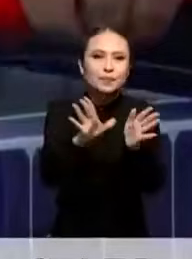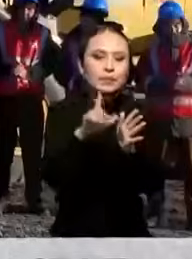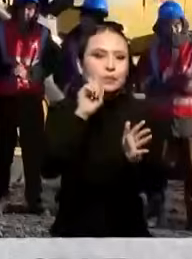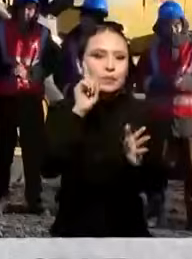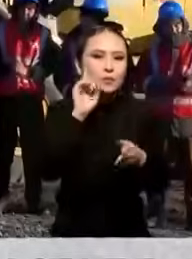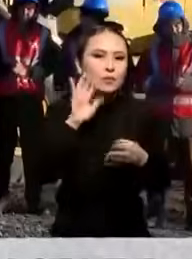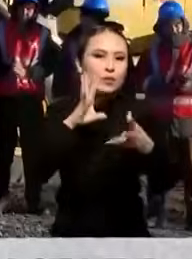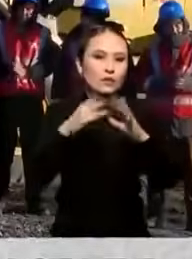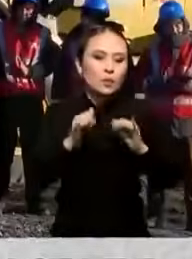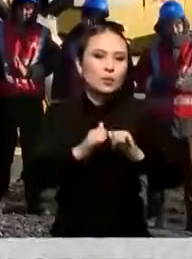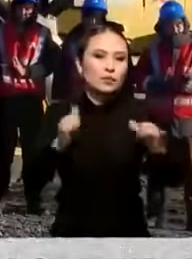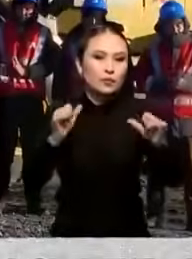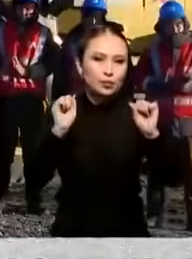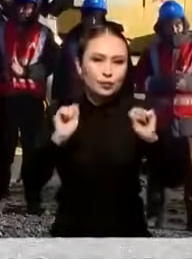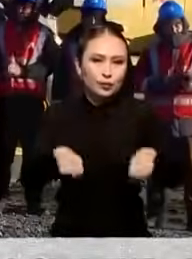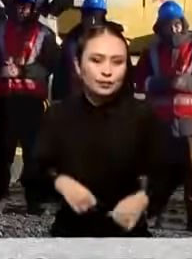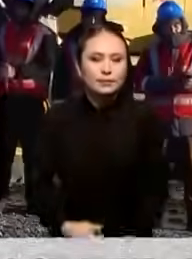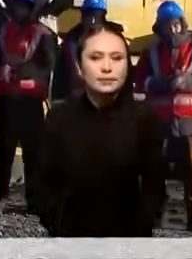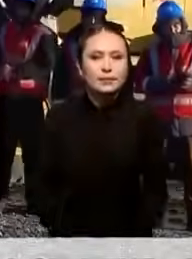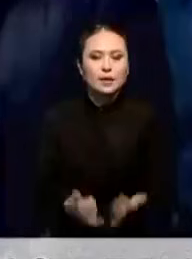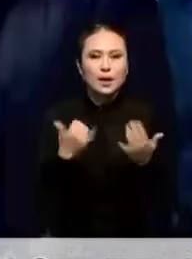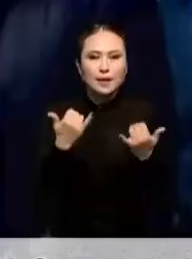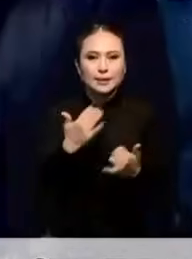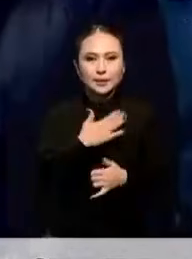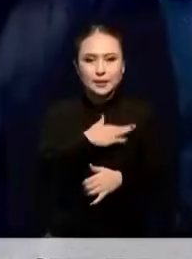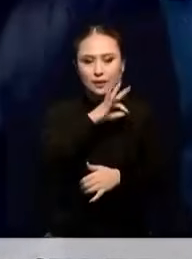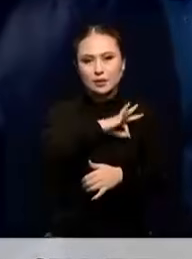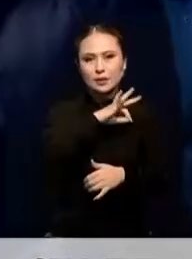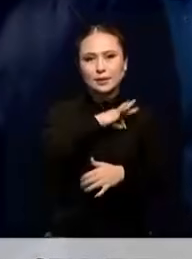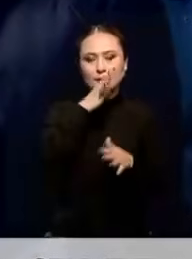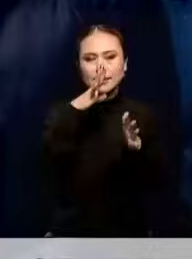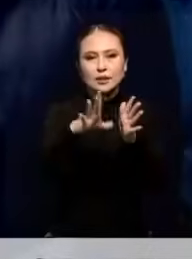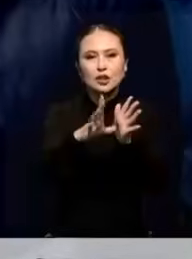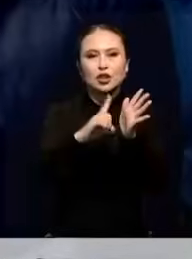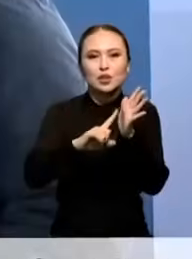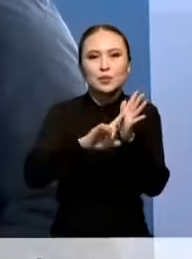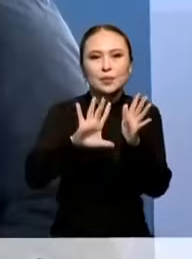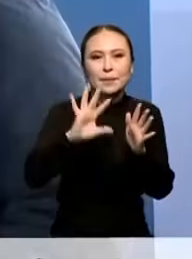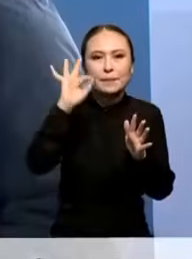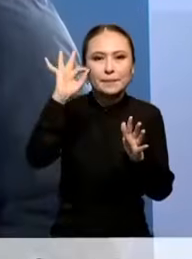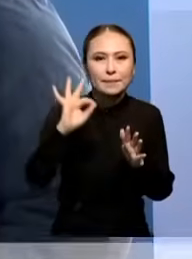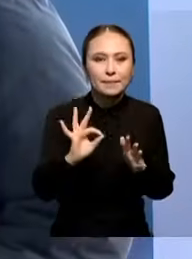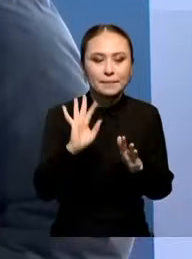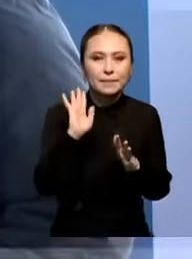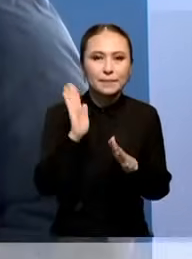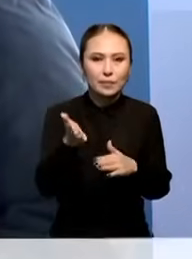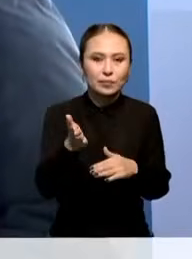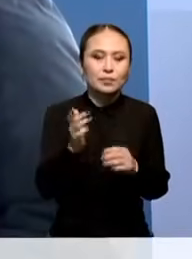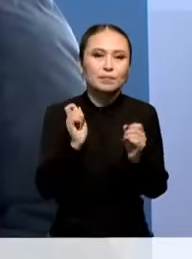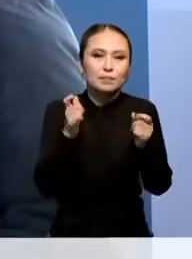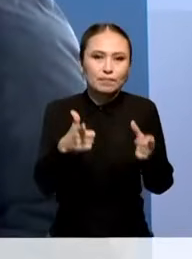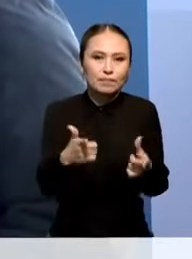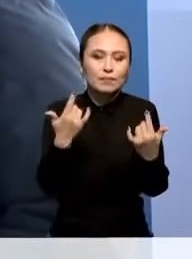үлесін ұлғайтуға мүмкіндік беретінін айтты. Қазіргі біз тұтынып отырған электр энергияның 75% сырт көздерден келіп